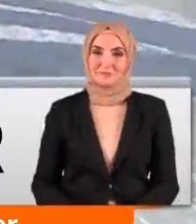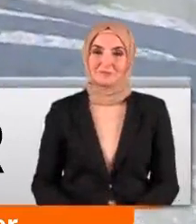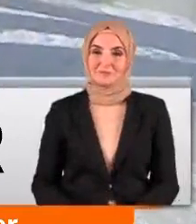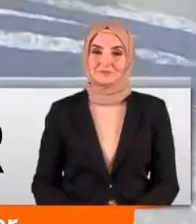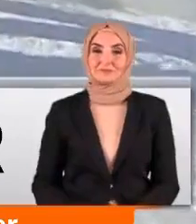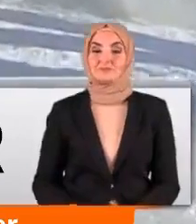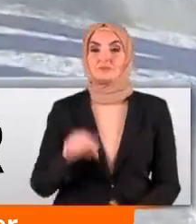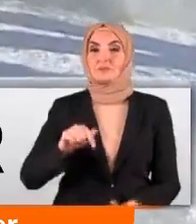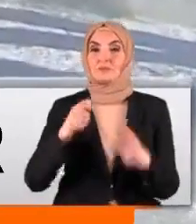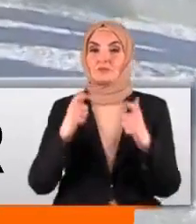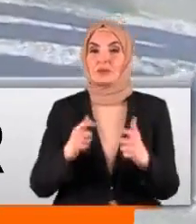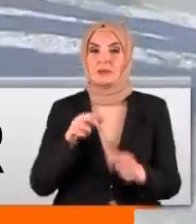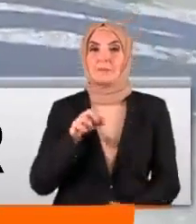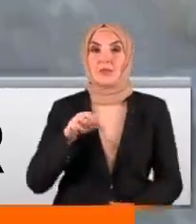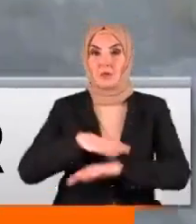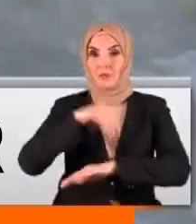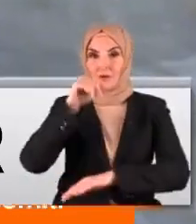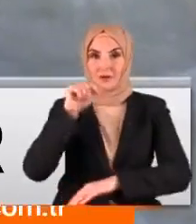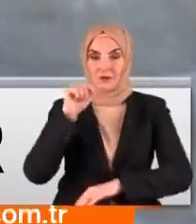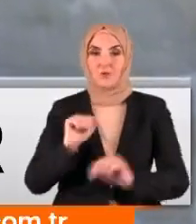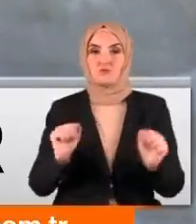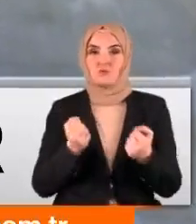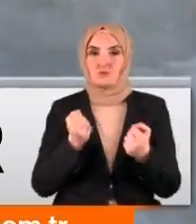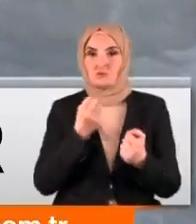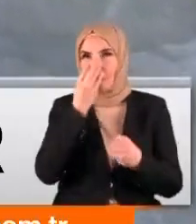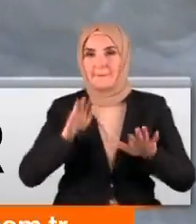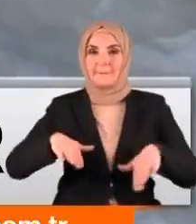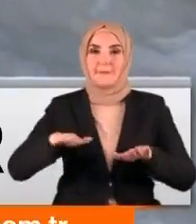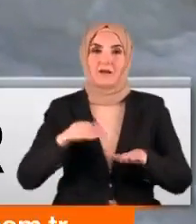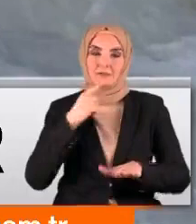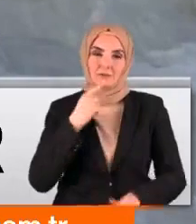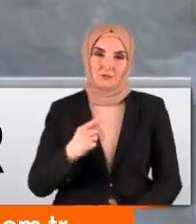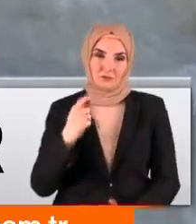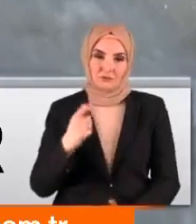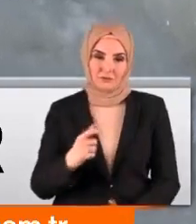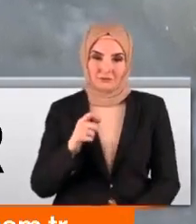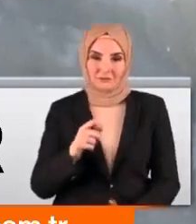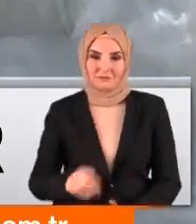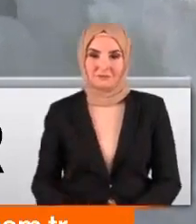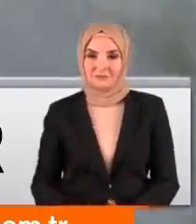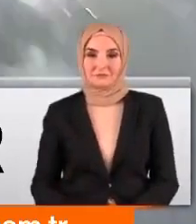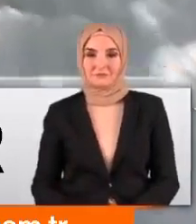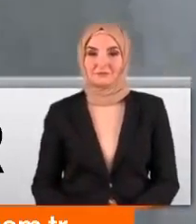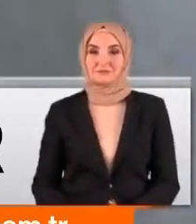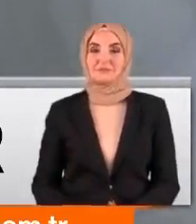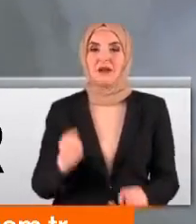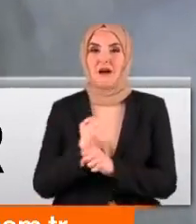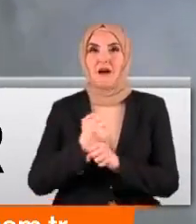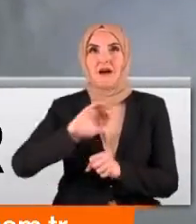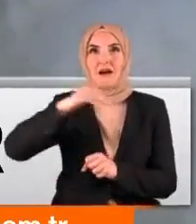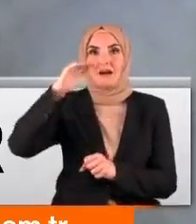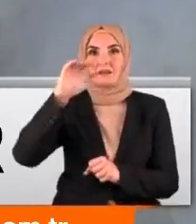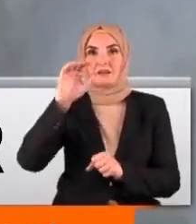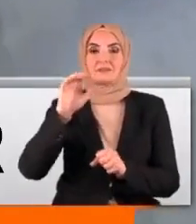Burası da Palandöken'deki Ice Park, yani buz park. Bu ice climbing dediğimiz buz tırmanışı. Bunun yaz versiyonu da kaya tırmanışıdır. Kramponlar